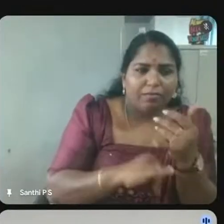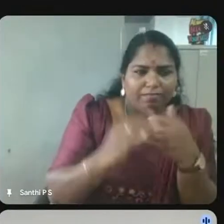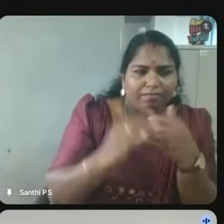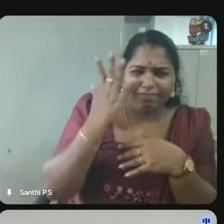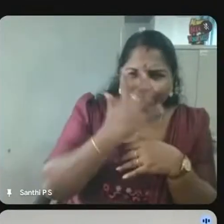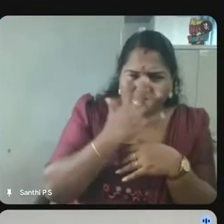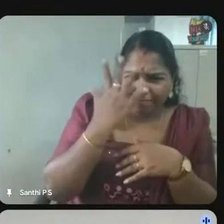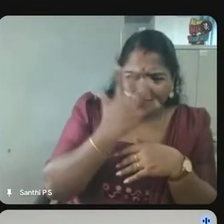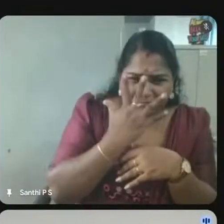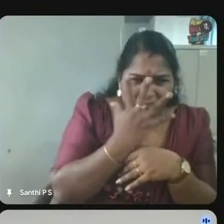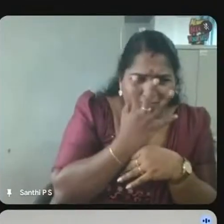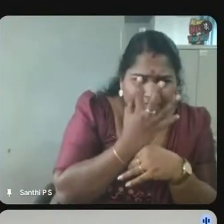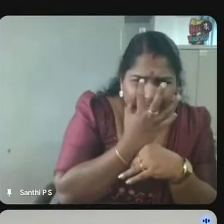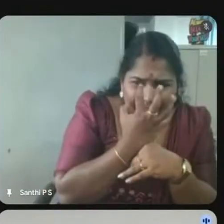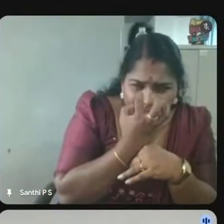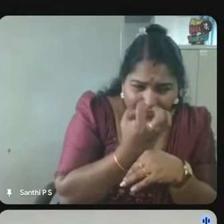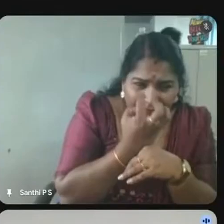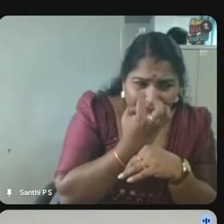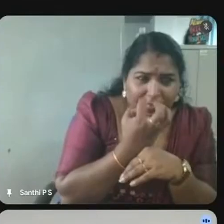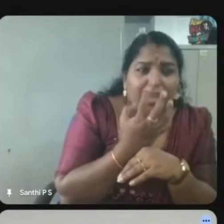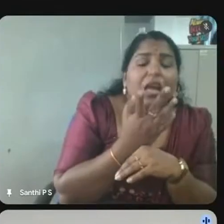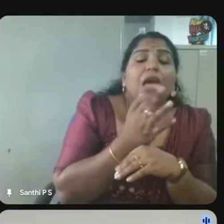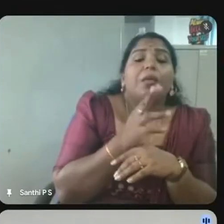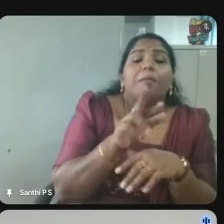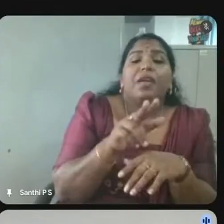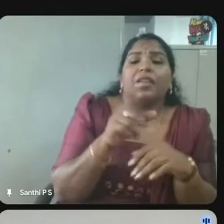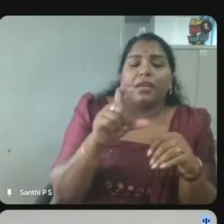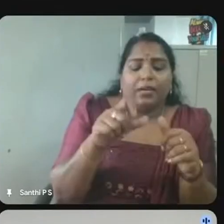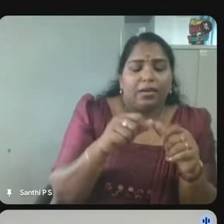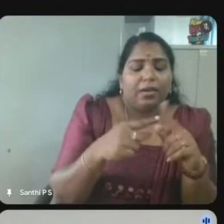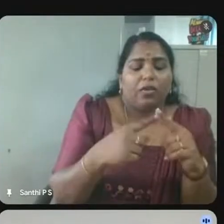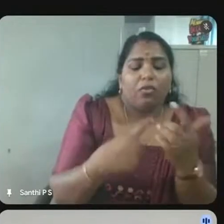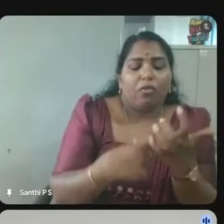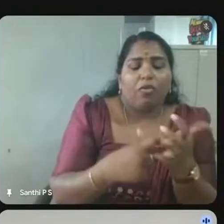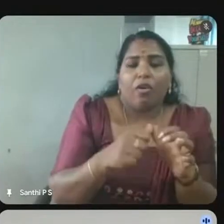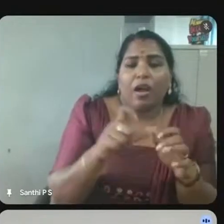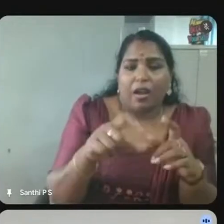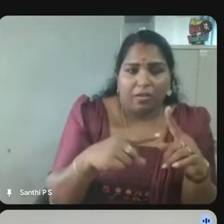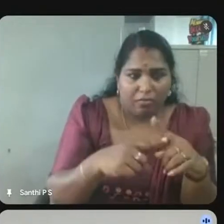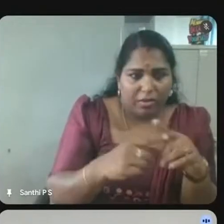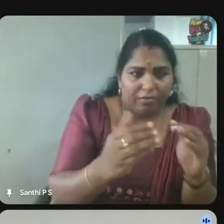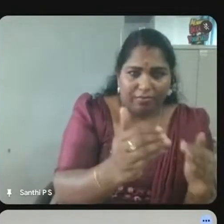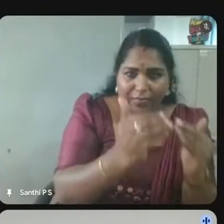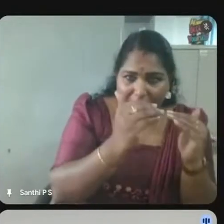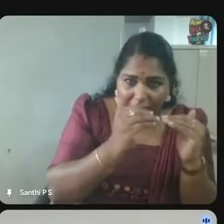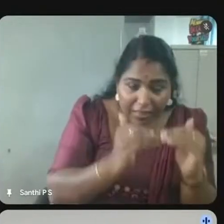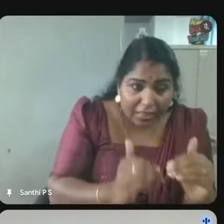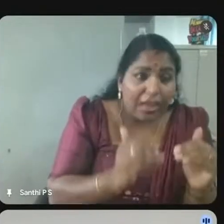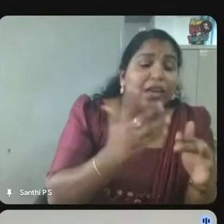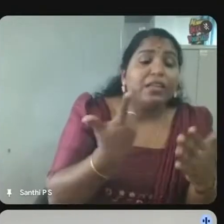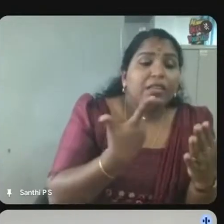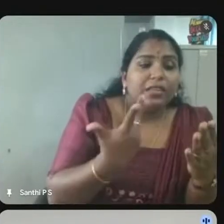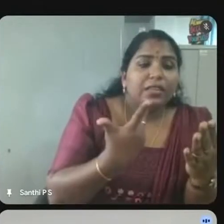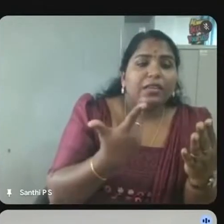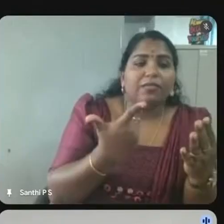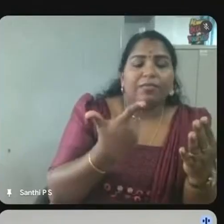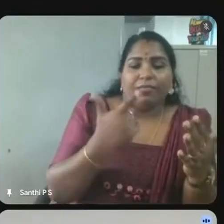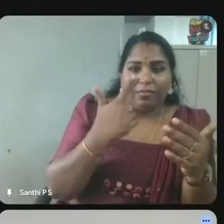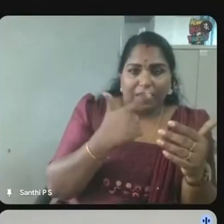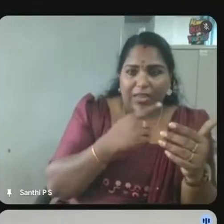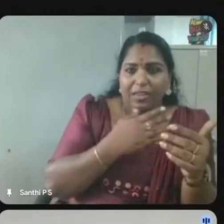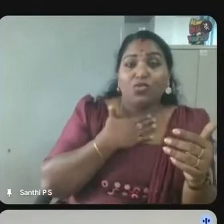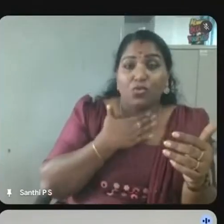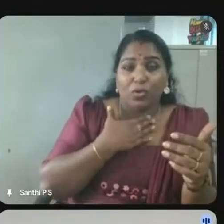ആ ലെൻസ് ഒപ്പേക്ക് ആവുന്നതിനെയാണ് നമ്മൾ കാറ്ററാക്ട് എന്ന് പറയുന്നത്. അതിന്റെ താഴെ കാണുന്നത് ഡയബറ്റിക് റെറ്റിനോപ്പത്തി, കണ്ണിനകത്തുള്ള ഞരമ്പിന്റെ ലെയറാണ്